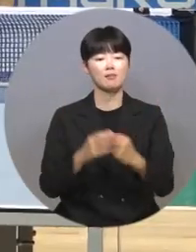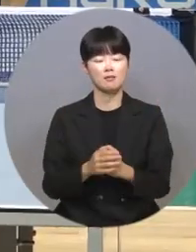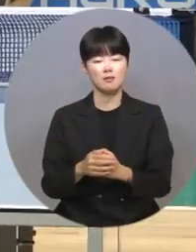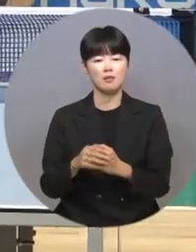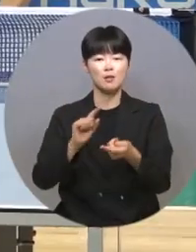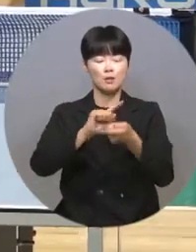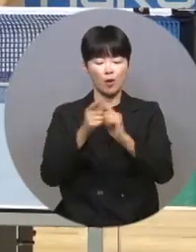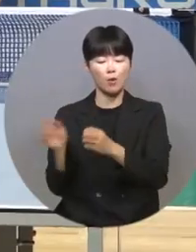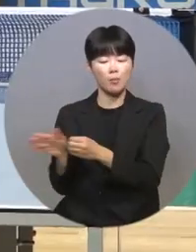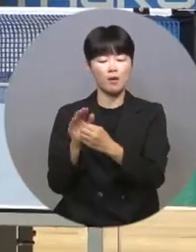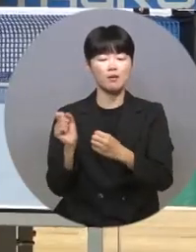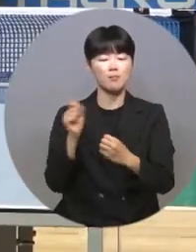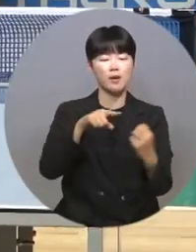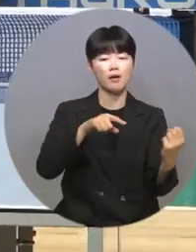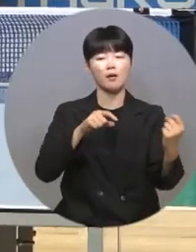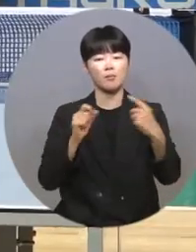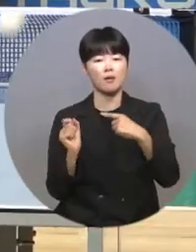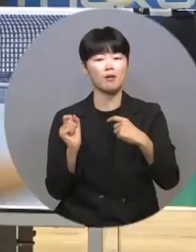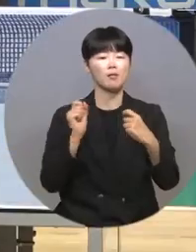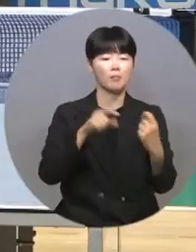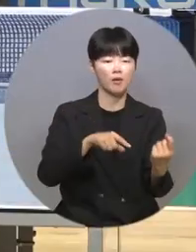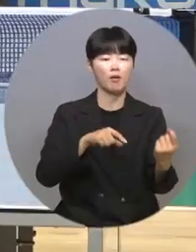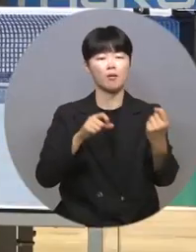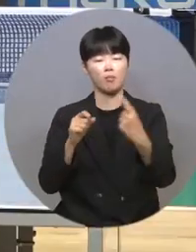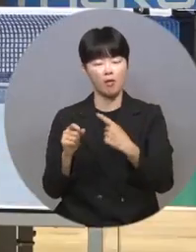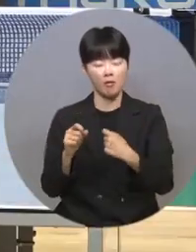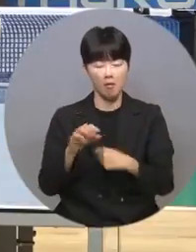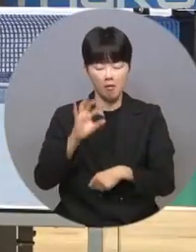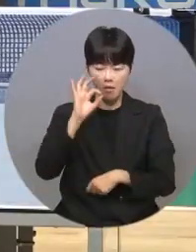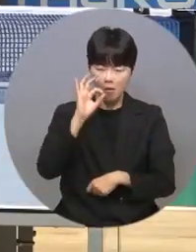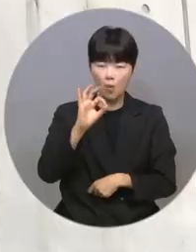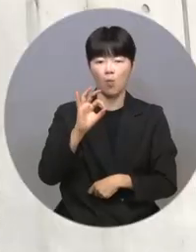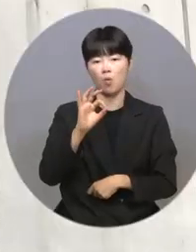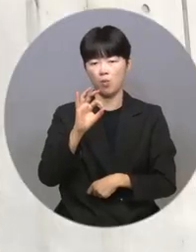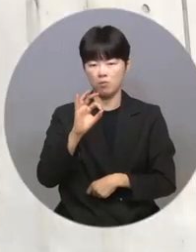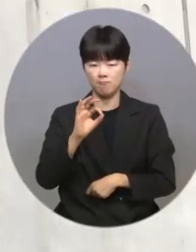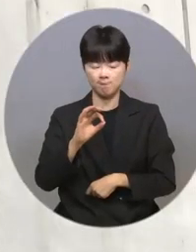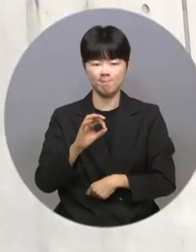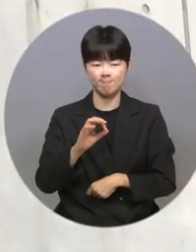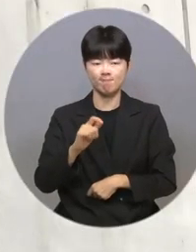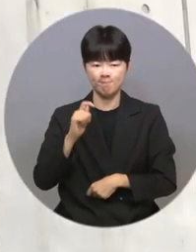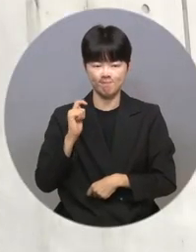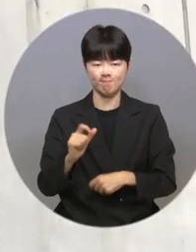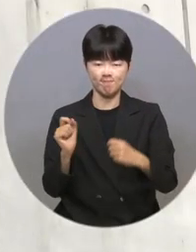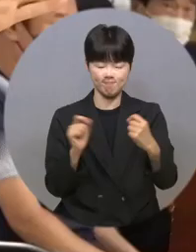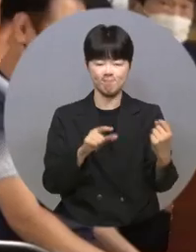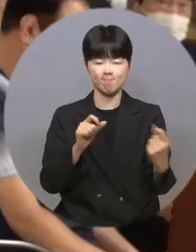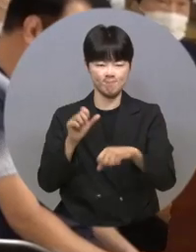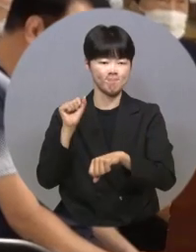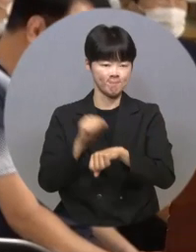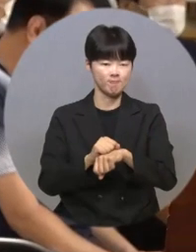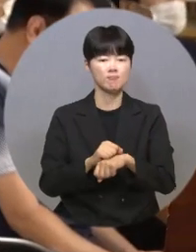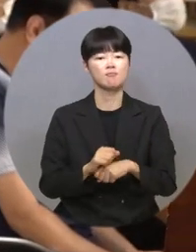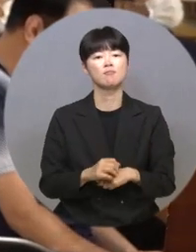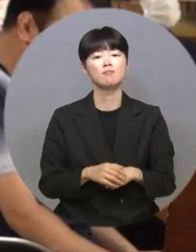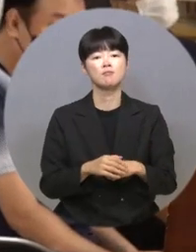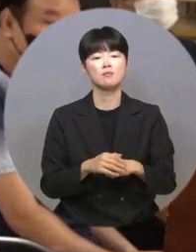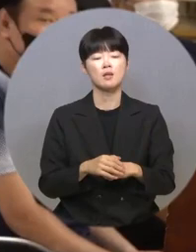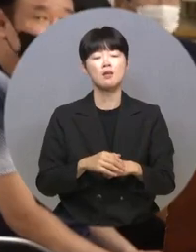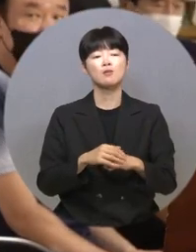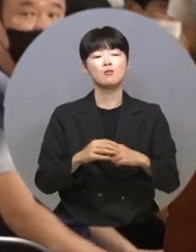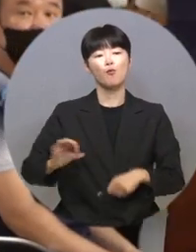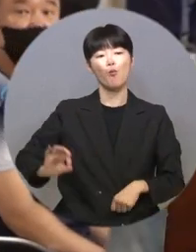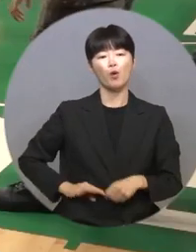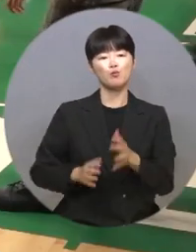공을 주고받는 선수들의 움직임은 사뭇 긴장감이 넘칩니다. 19일 원주시 종합체육관에서 원주시 장애인